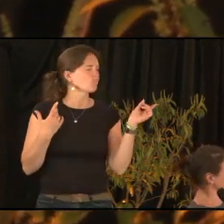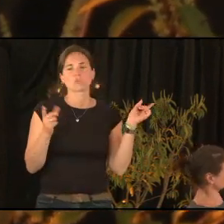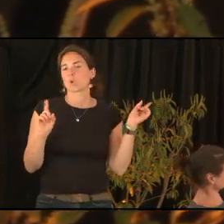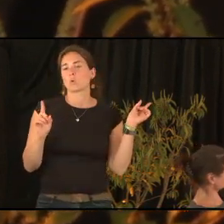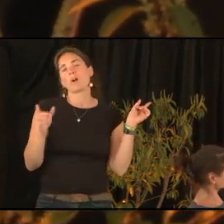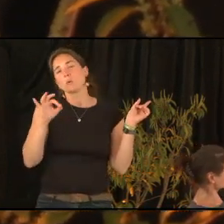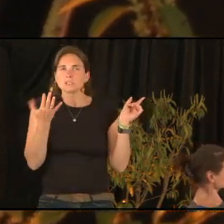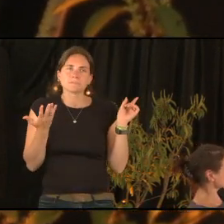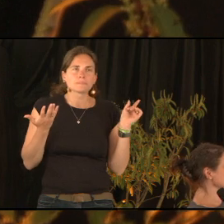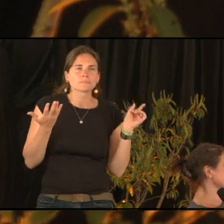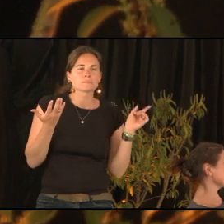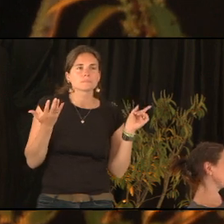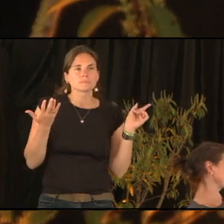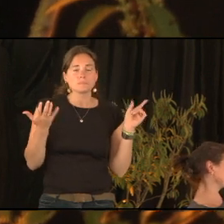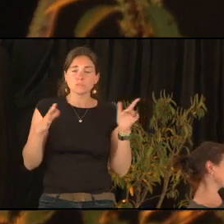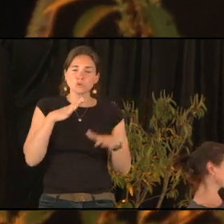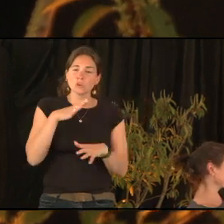les passages.